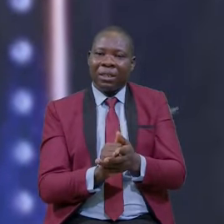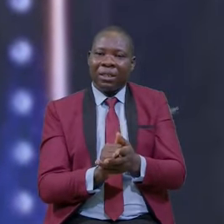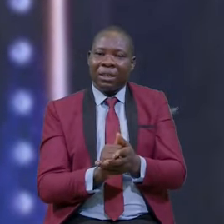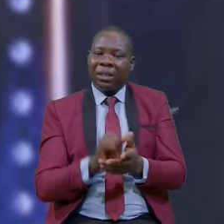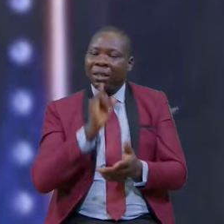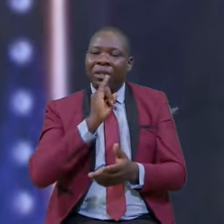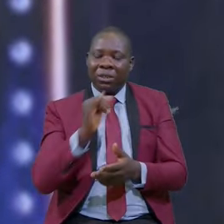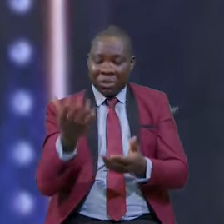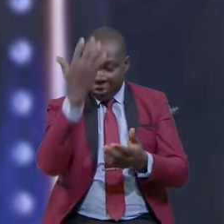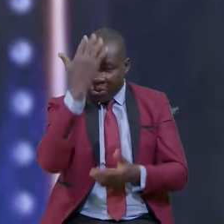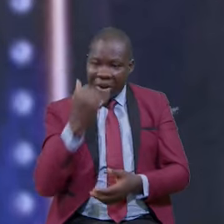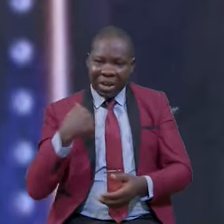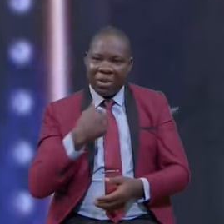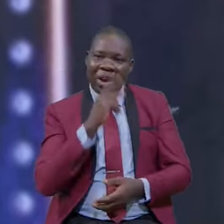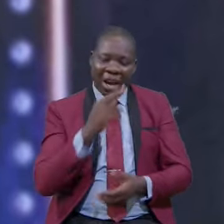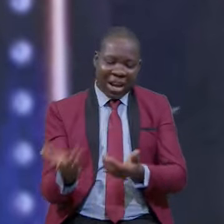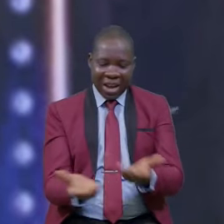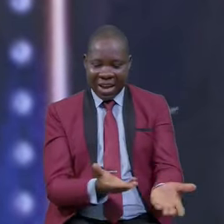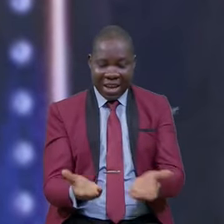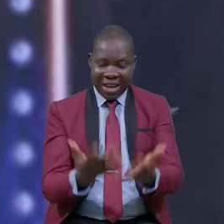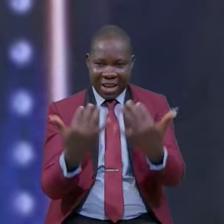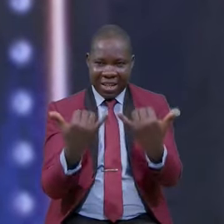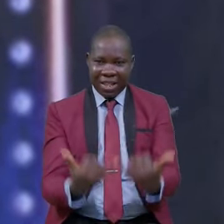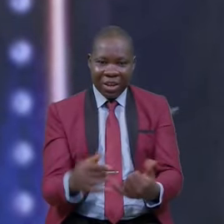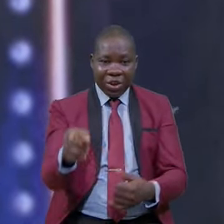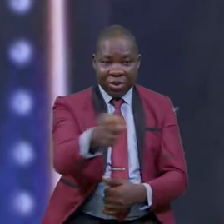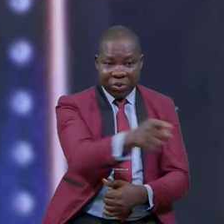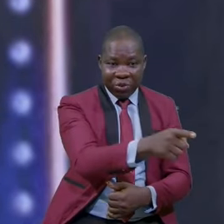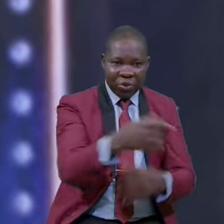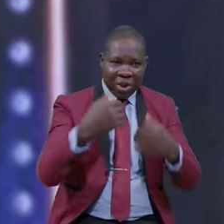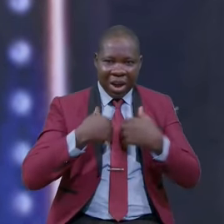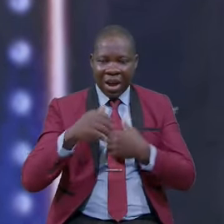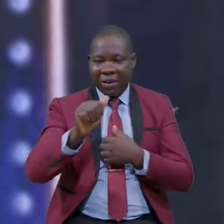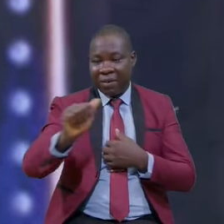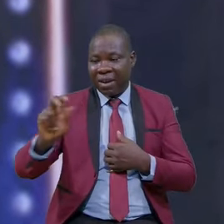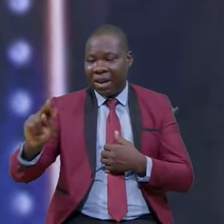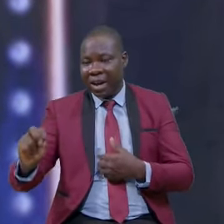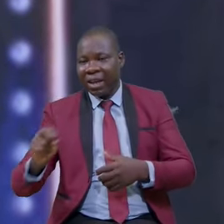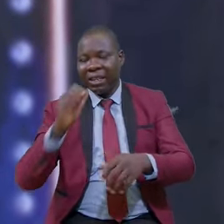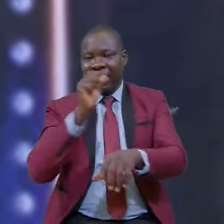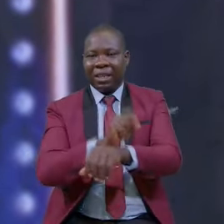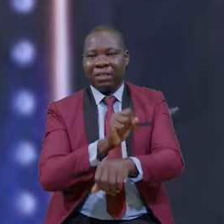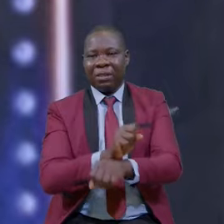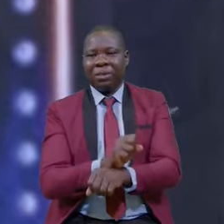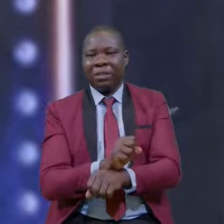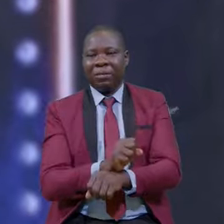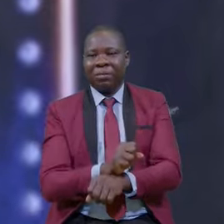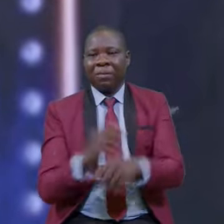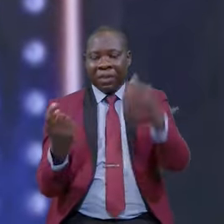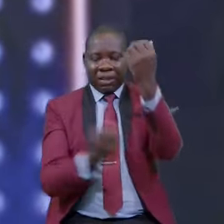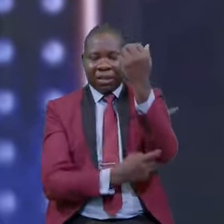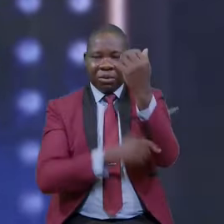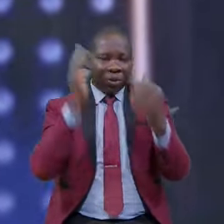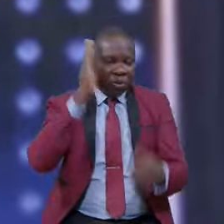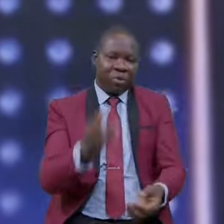C'est pourquoi nous sommes ici aujourd'hui. Toi aussi, tu as un devoir. La tentation